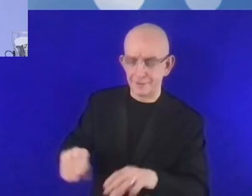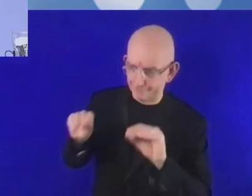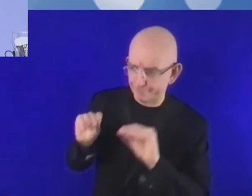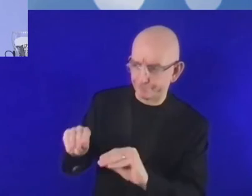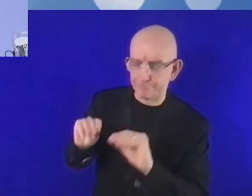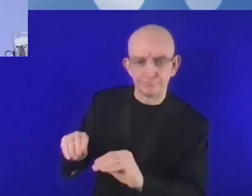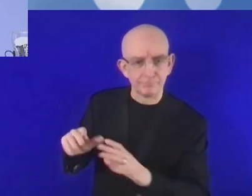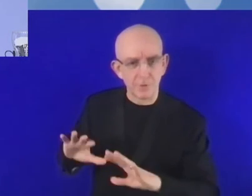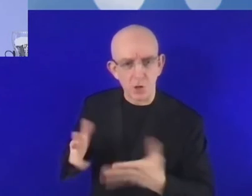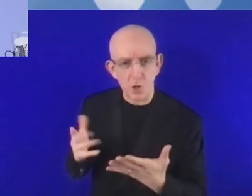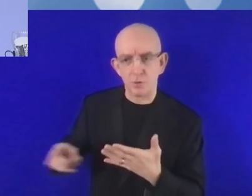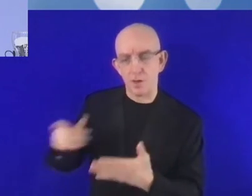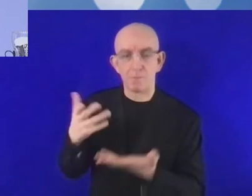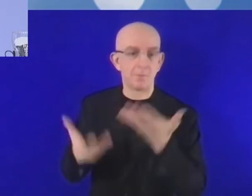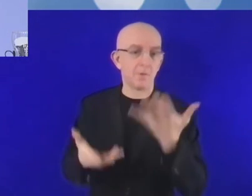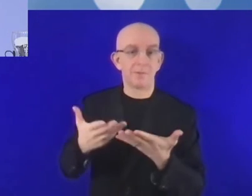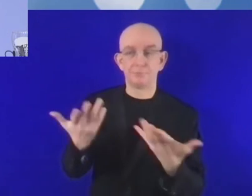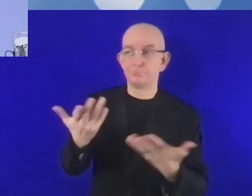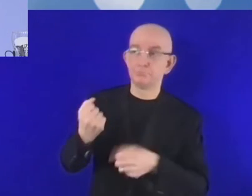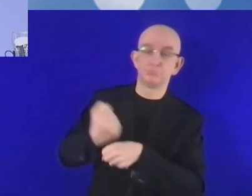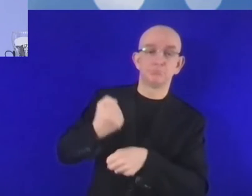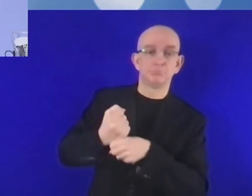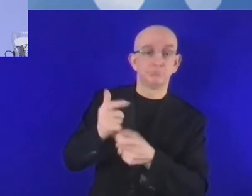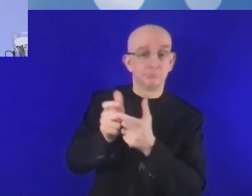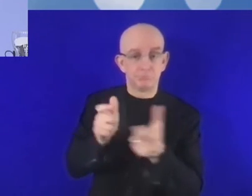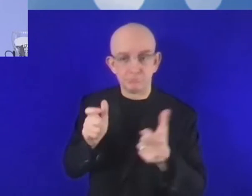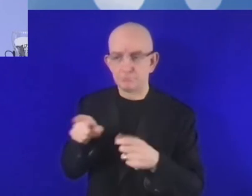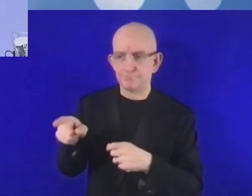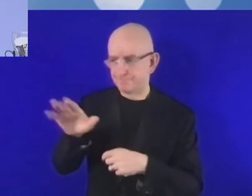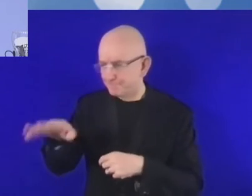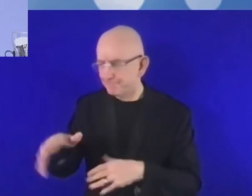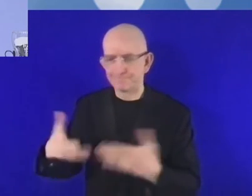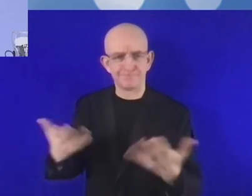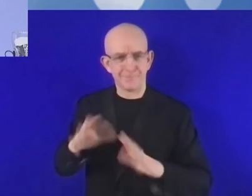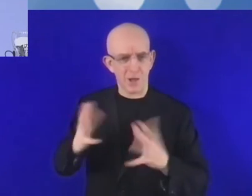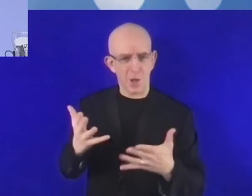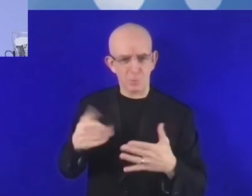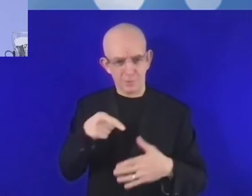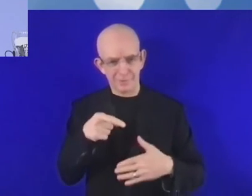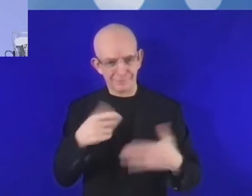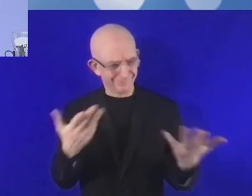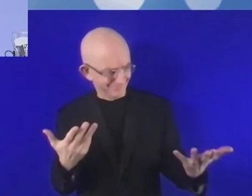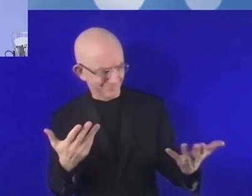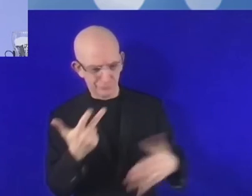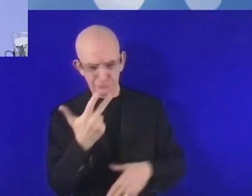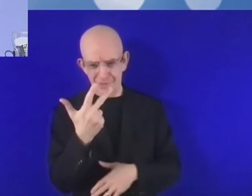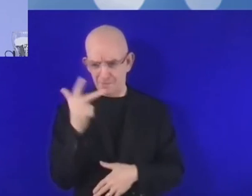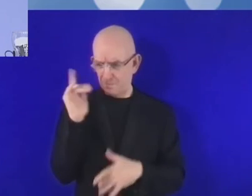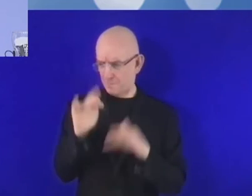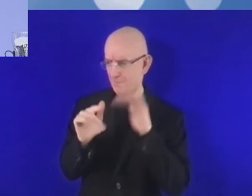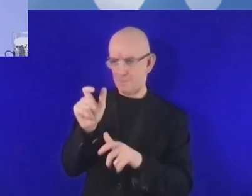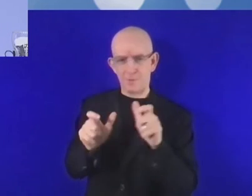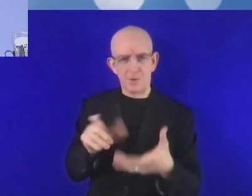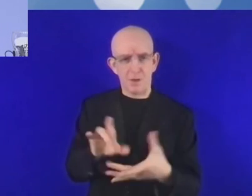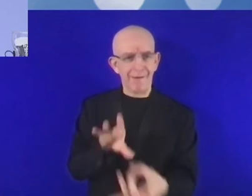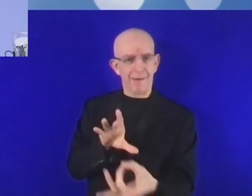навыкам, так чтобы те люди, которые, возможно, в будущем могут основывать